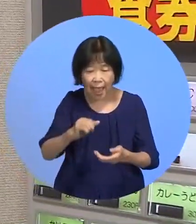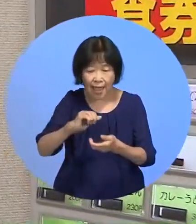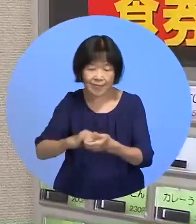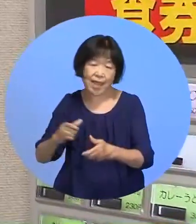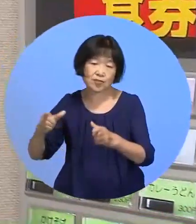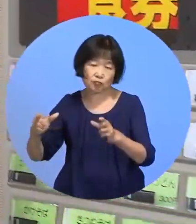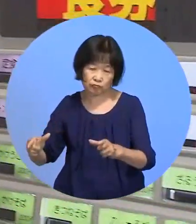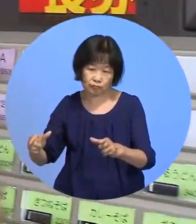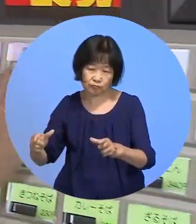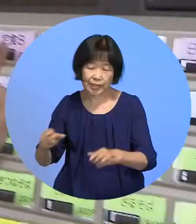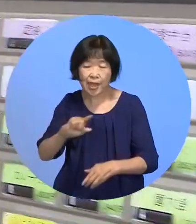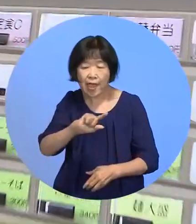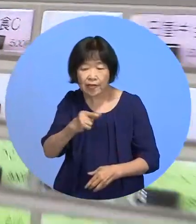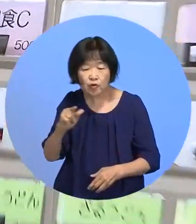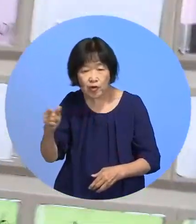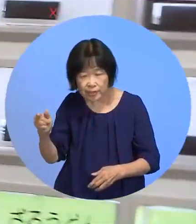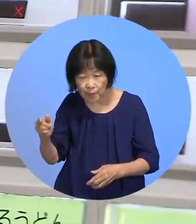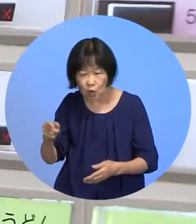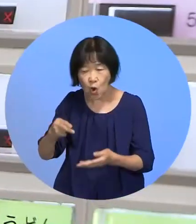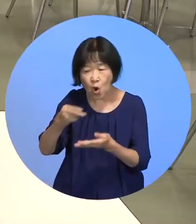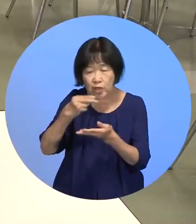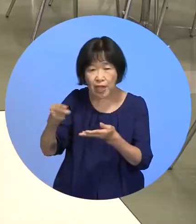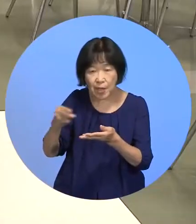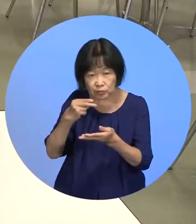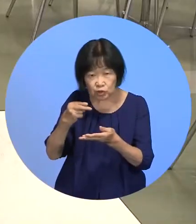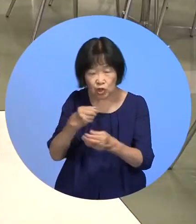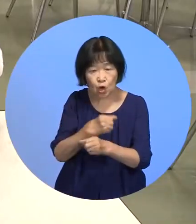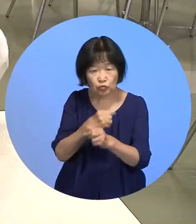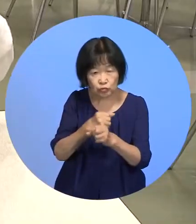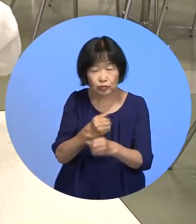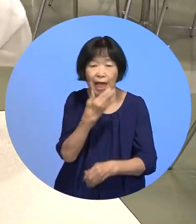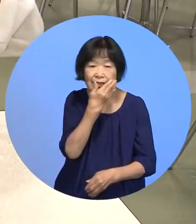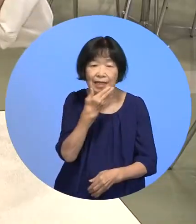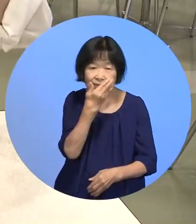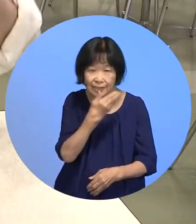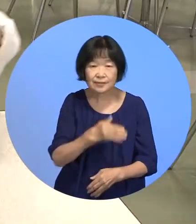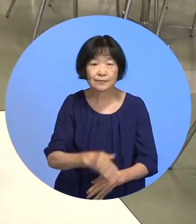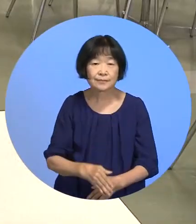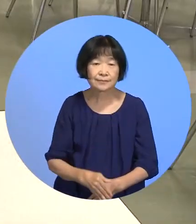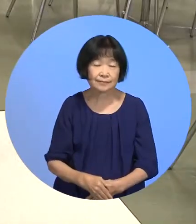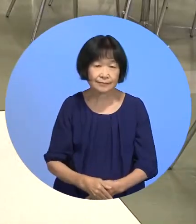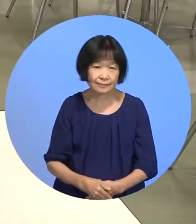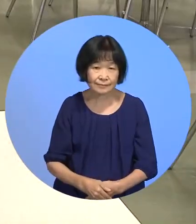り替えてよりたくさんのものが取れるよう工夫していただけたらと思います。